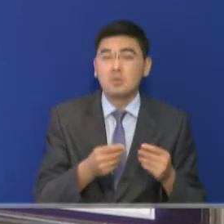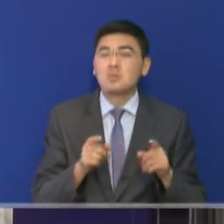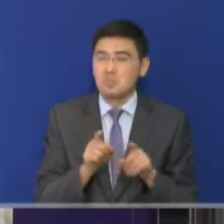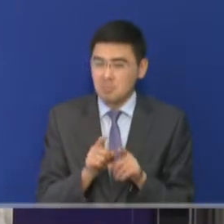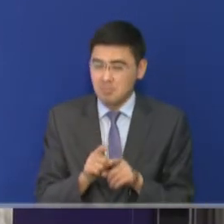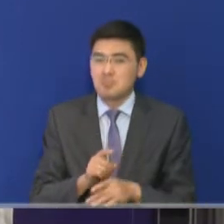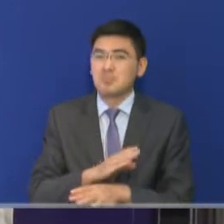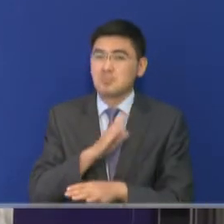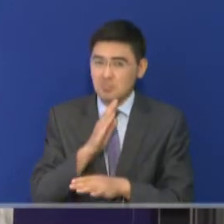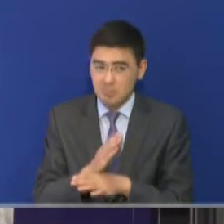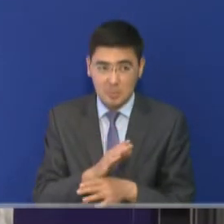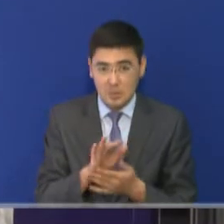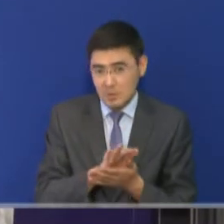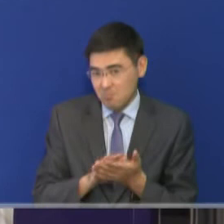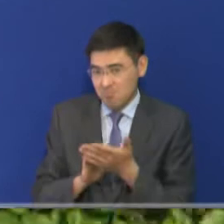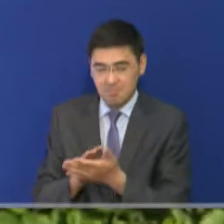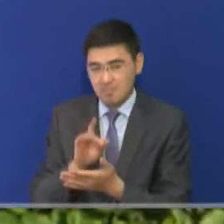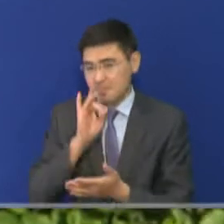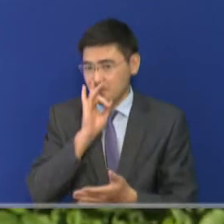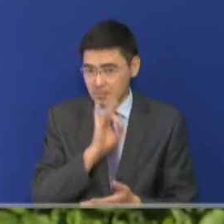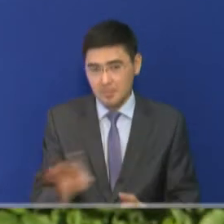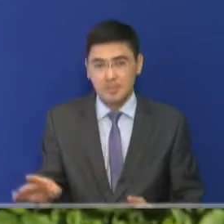жаңа өтініштерді қабылдау жұмысы да тоқтатылды.